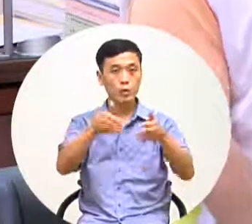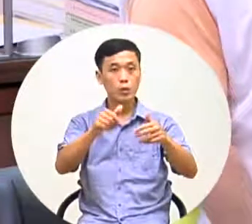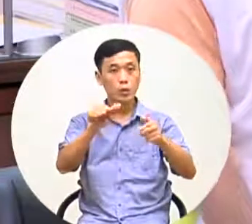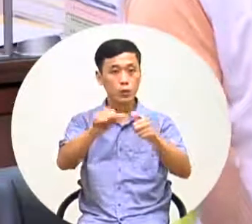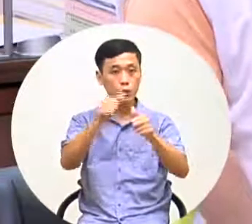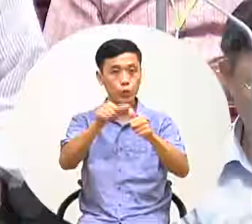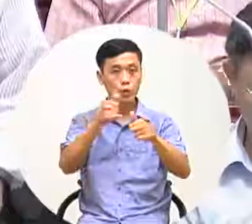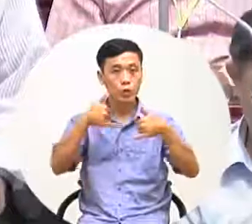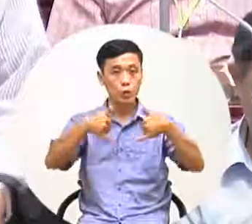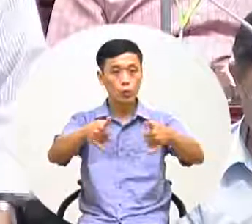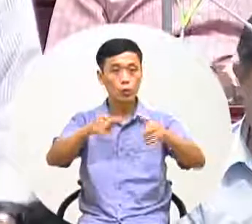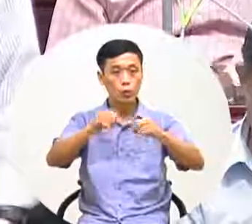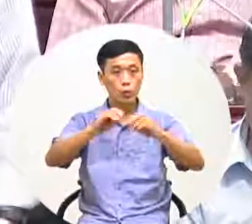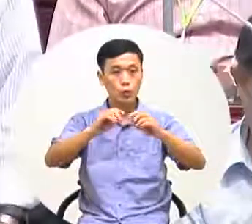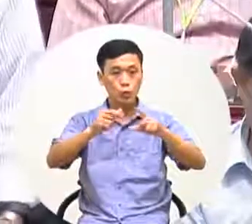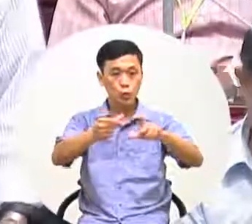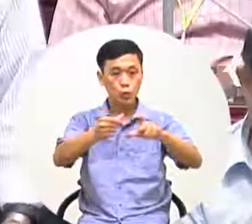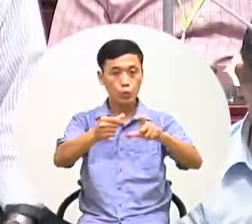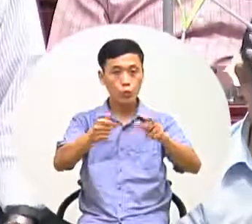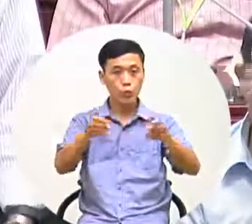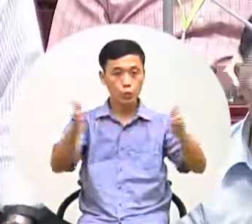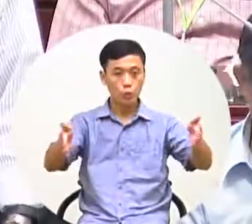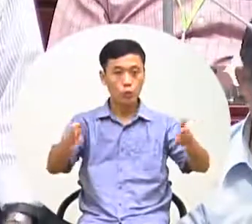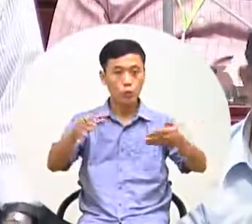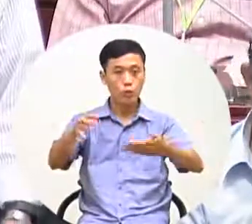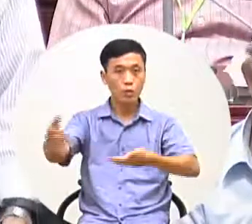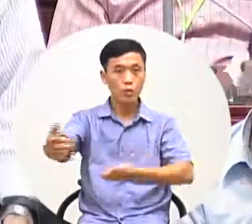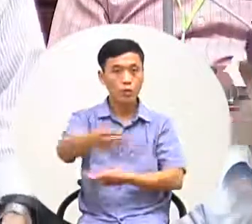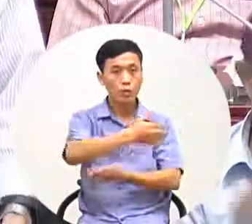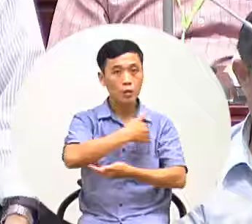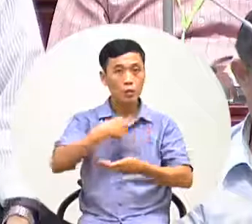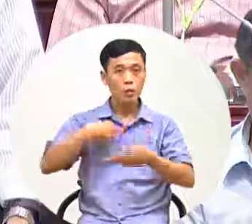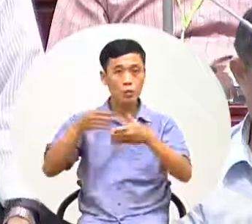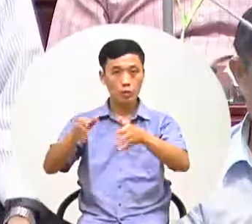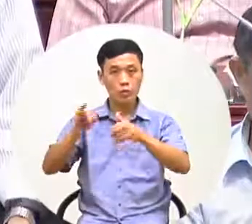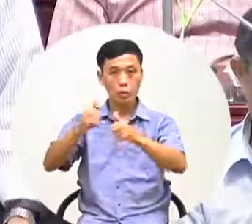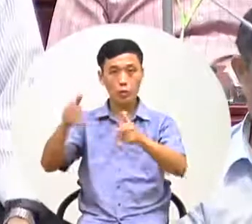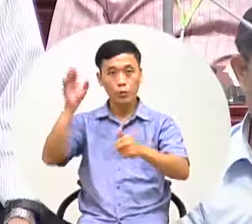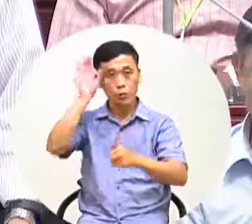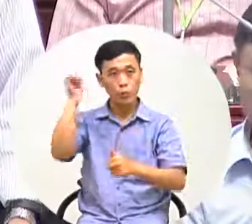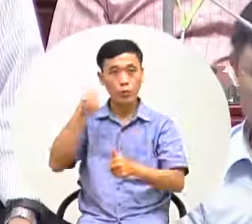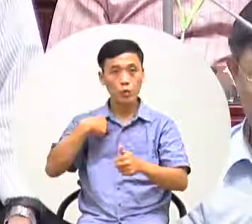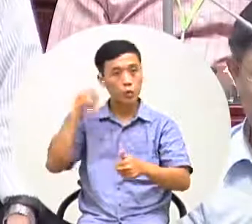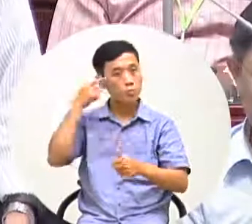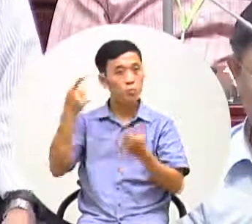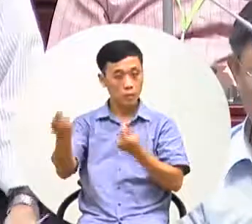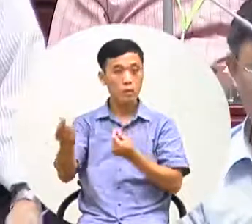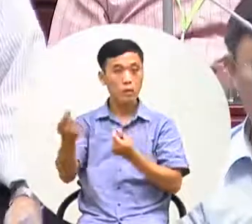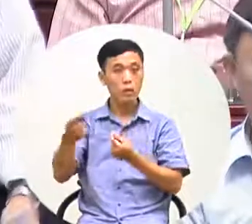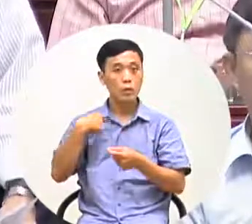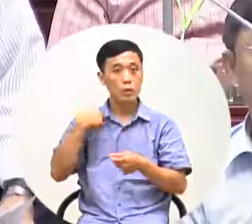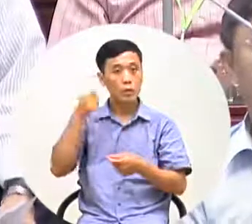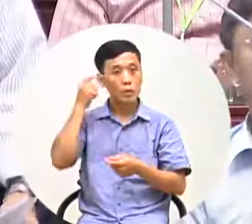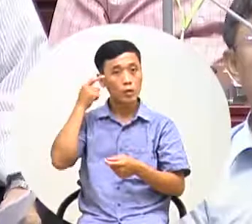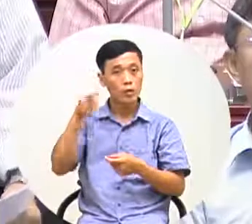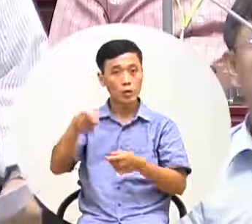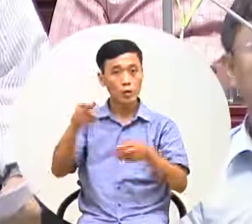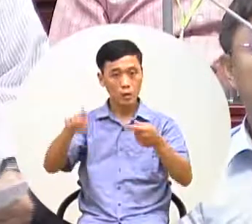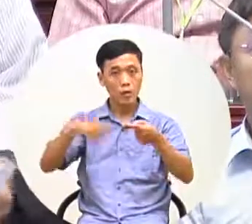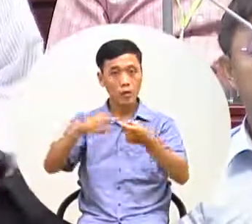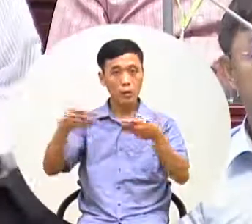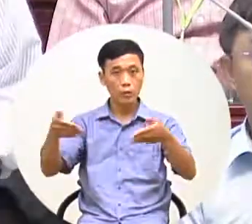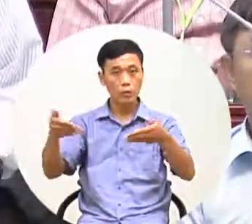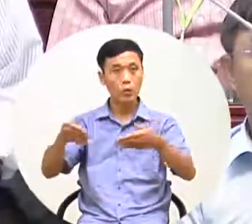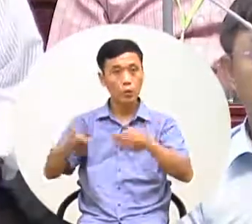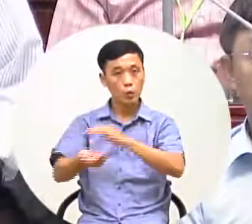关心吼，我甲苏远的看法拢同款，我嘛希望讲即大家快紧开发，因为这其实是红山内底非常精